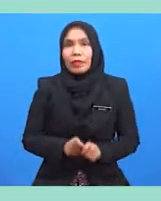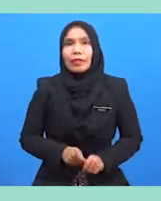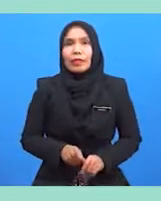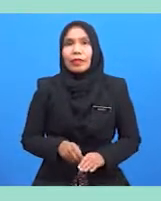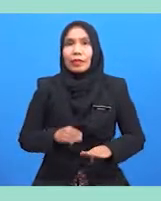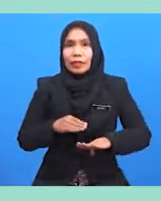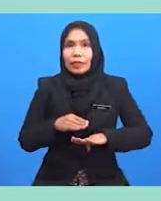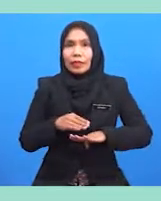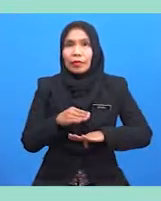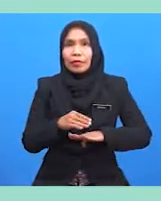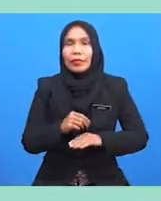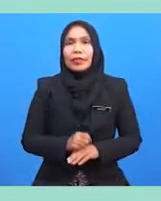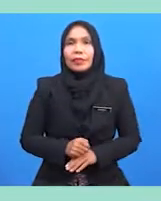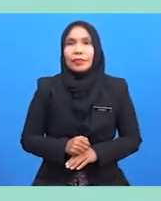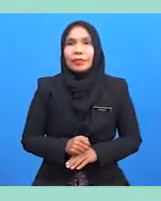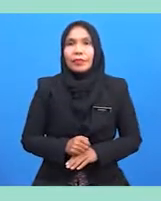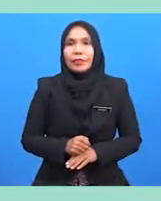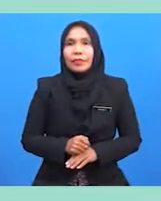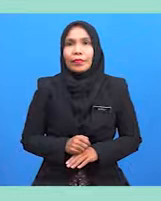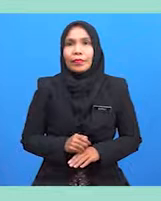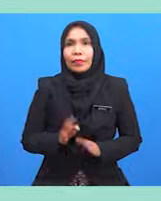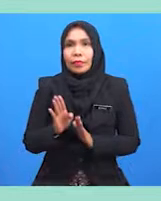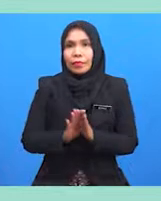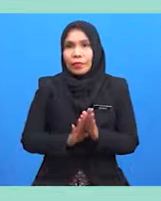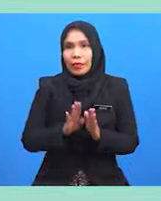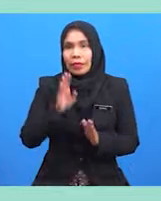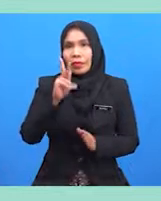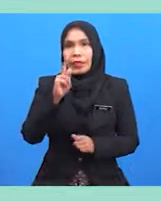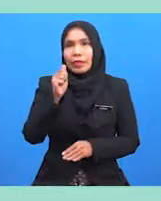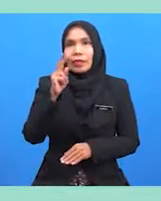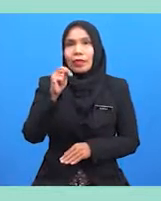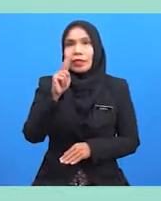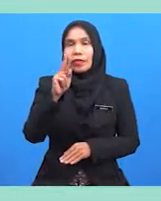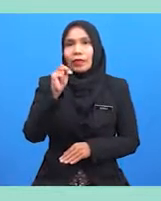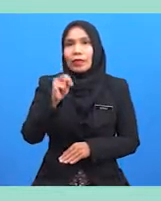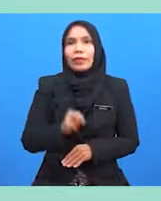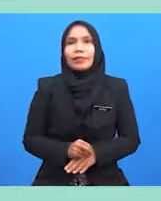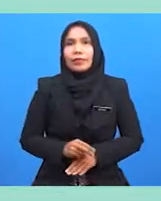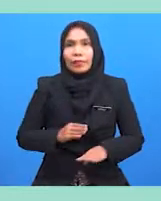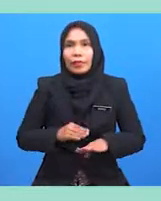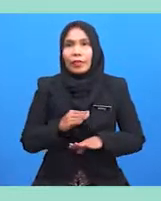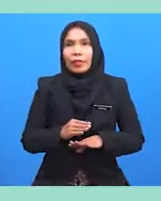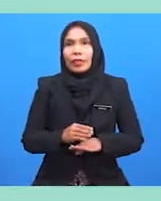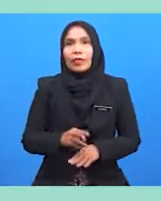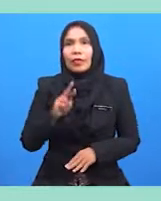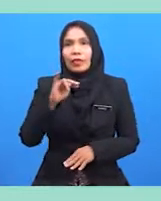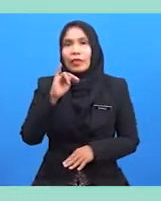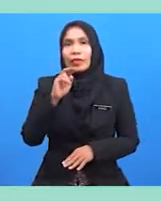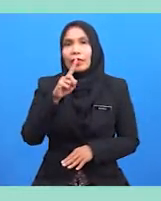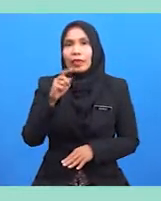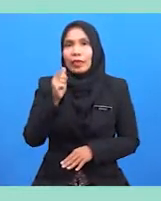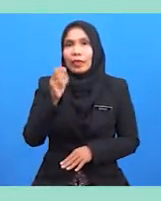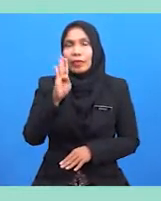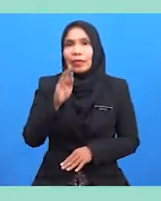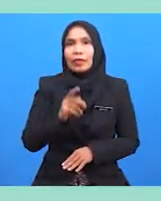nisbah rizab tunai, syarat sewa beli, surat jaminan kerajaan dan kadar faedah.